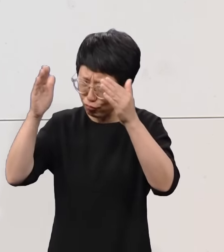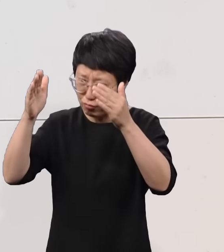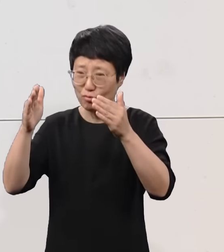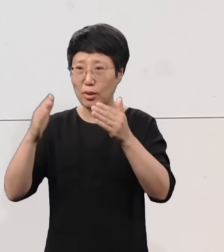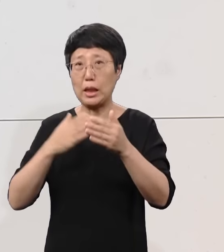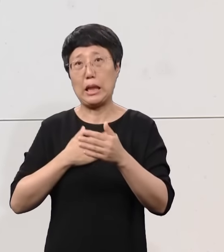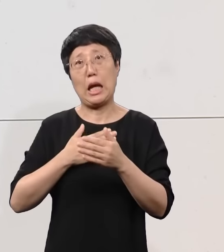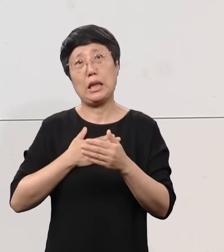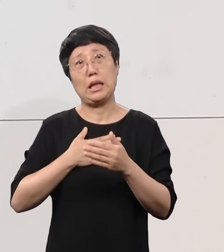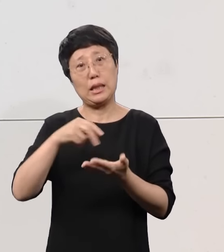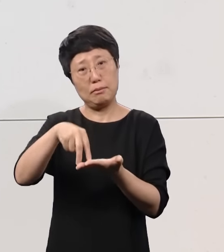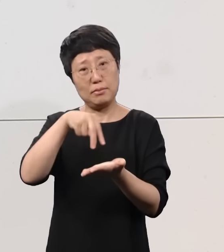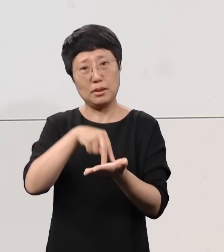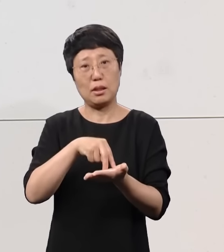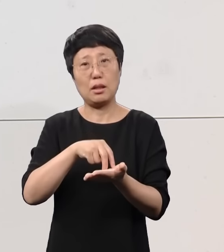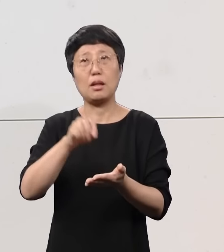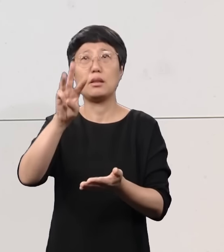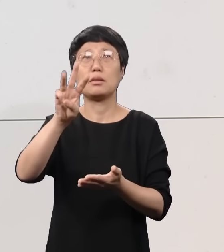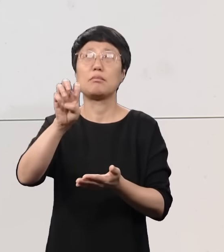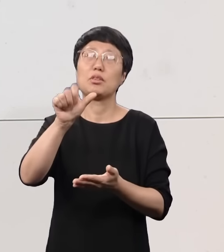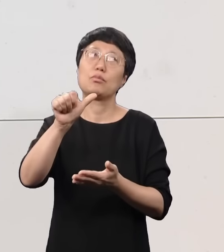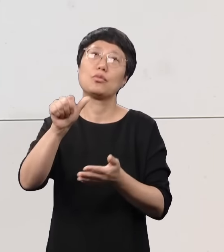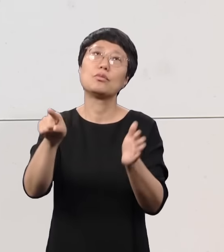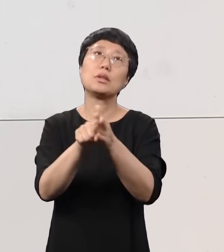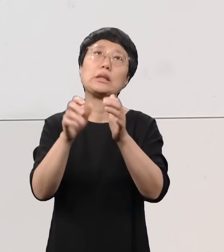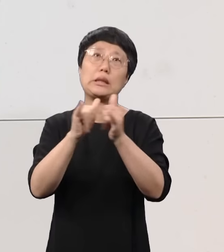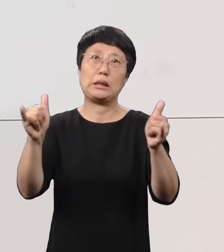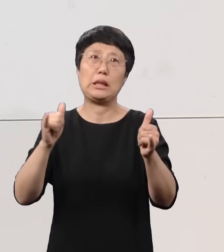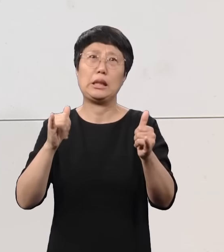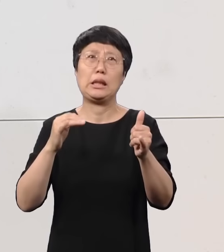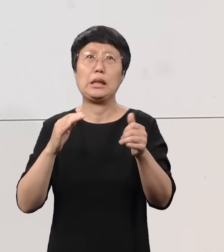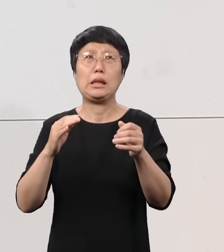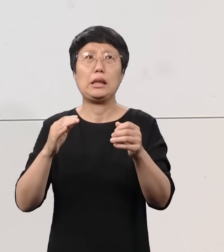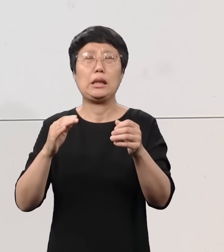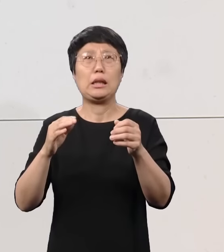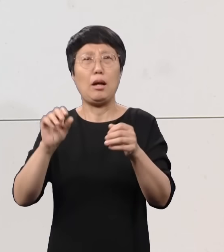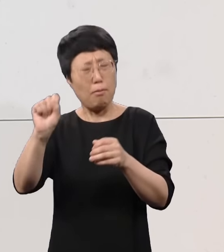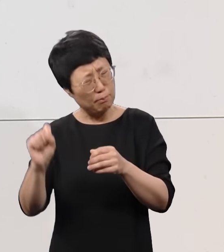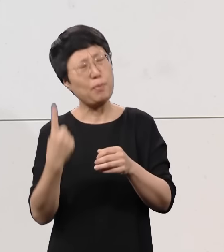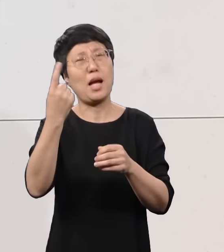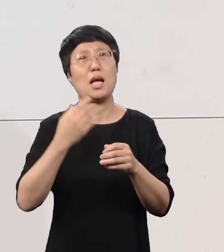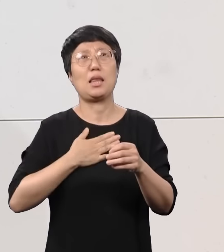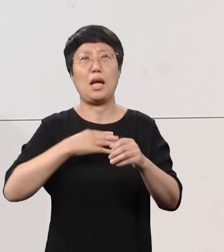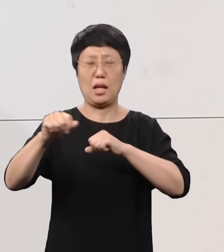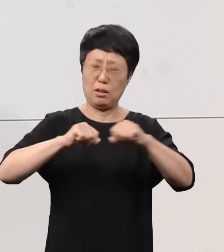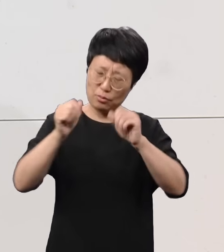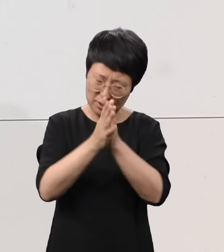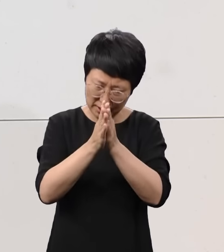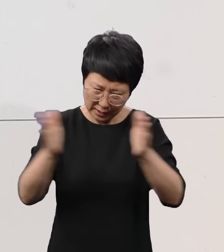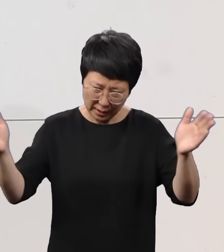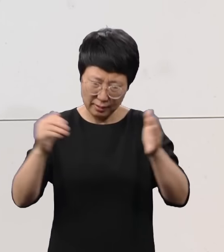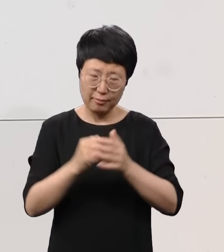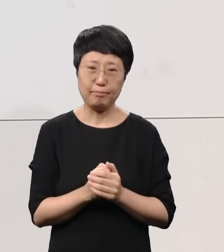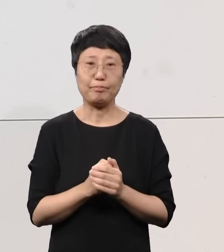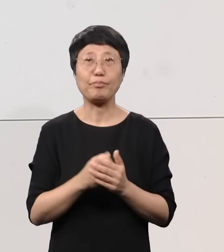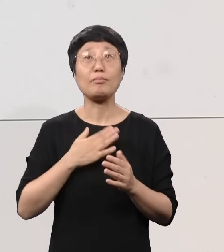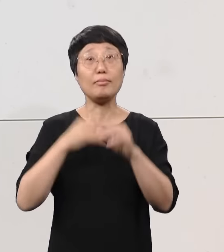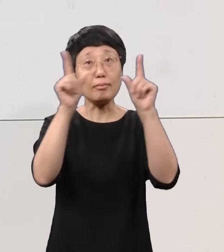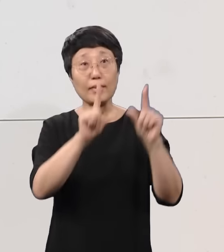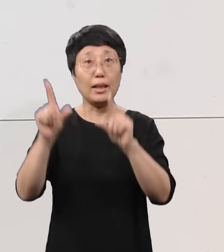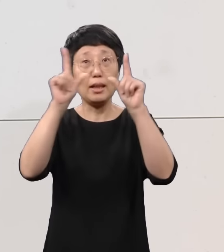35명의 신자들은 저를 움직이게 합니다 제가 살면서